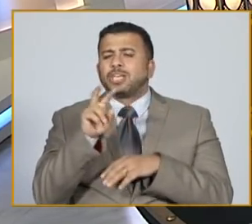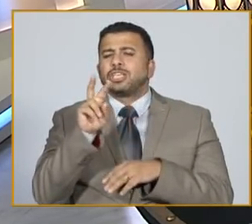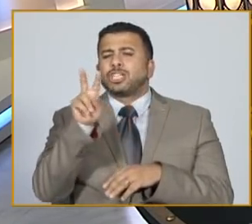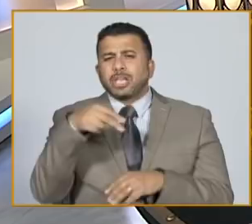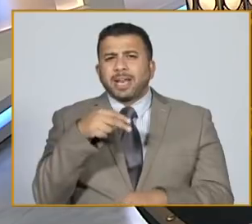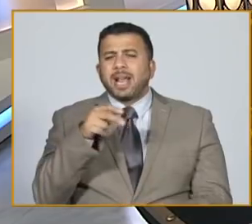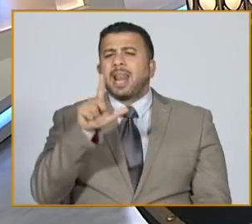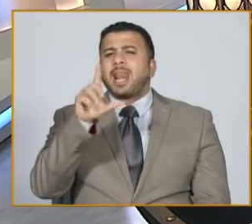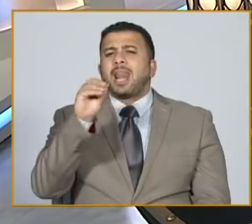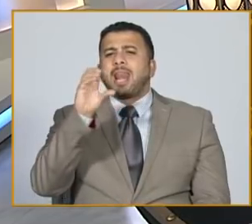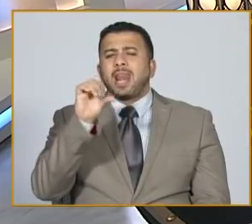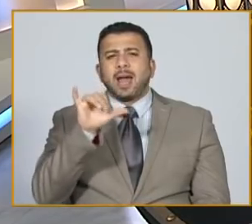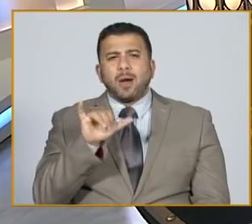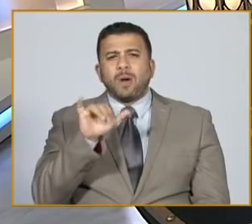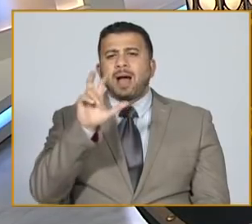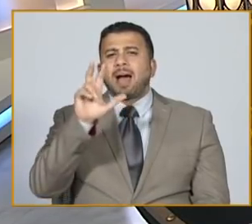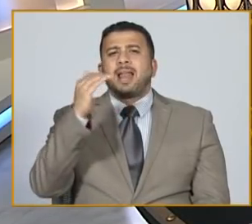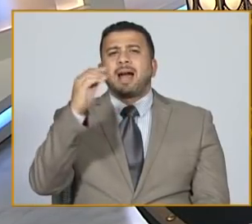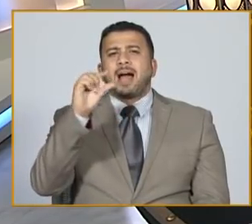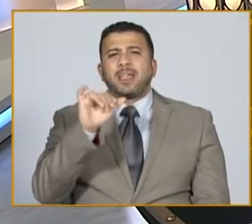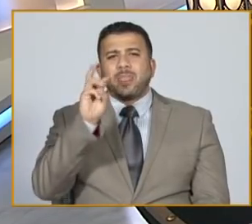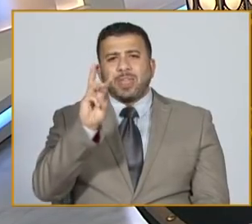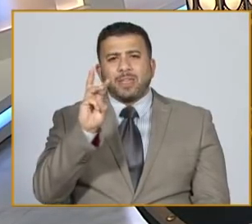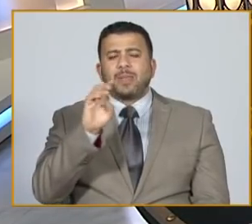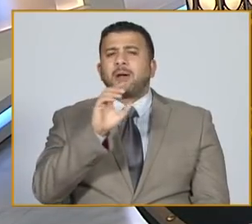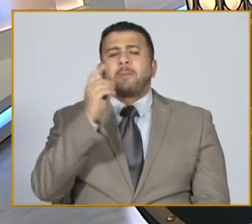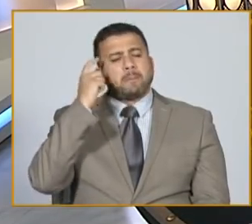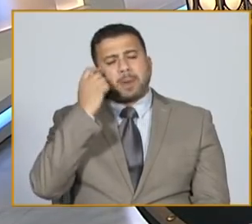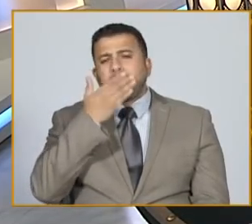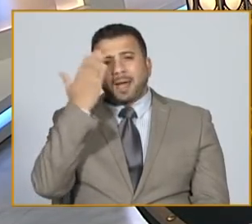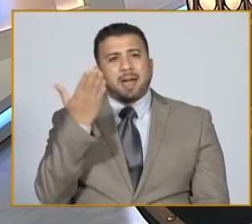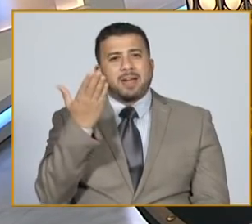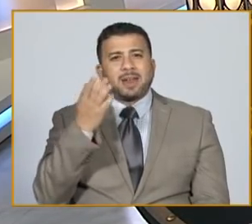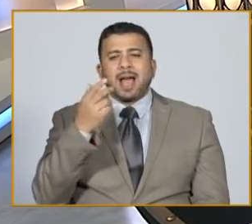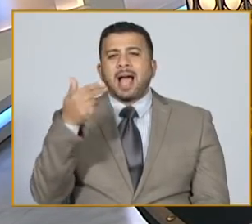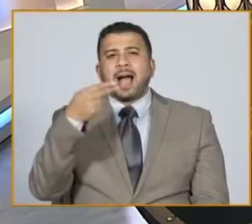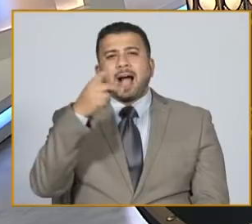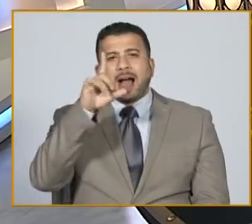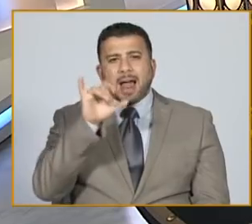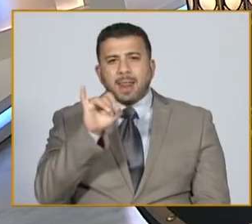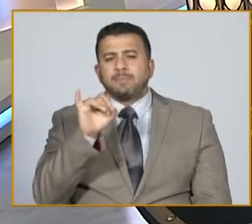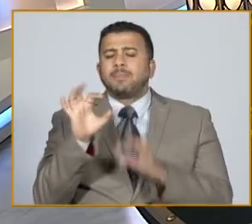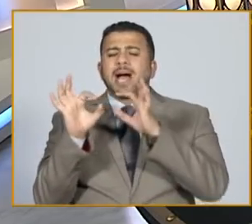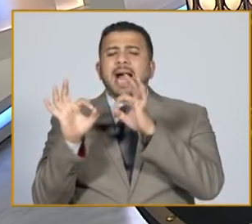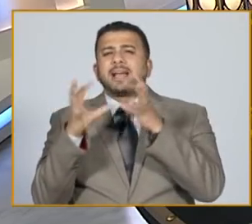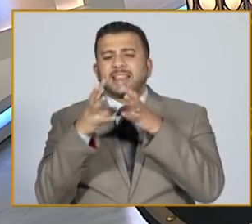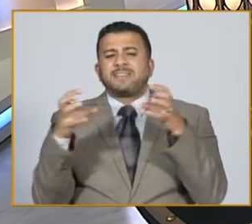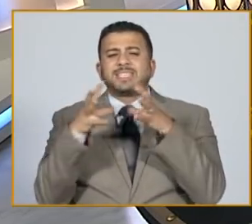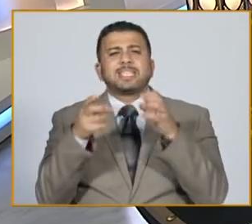عن سبيل الله بغير علم واتخذها هزوا أولئك لهم عذاب مهين؟